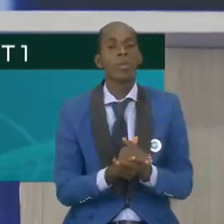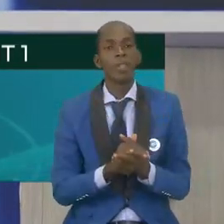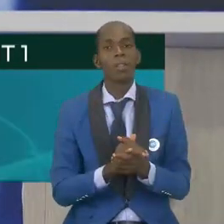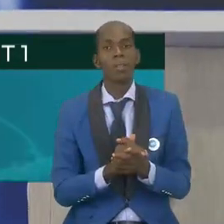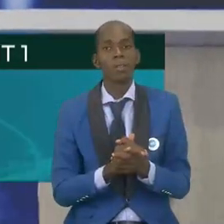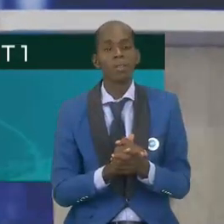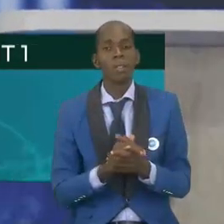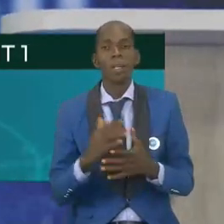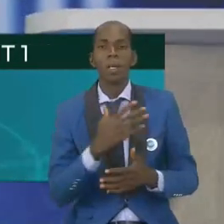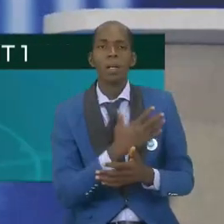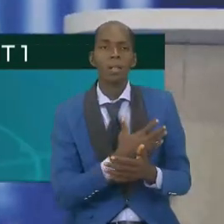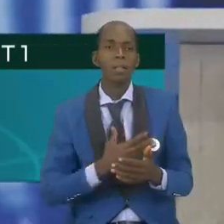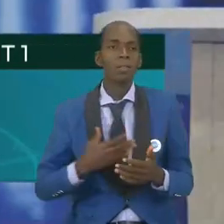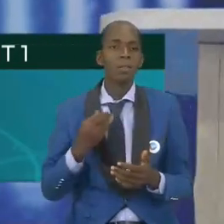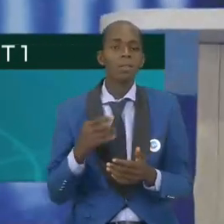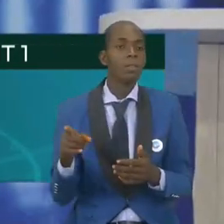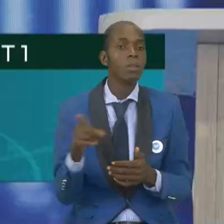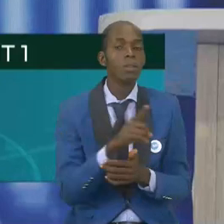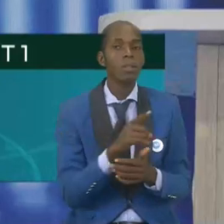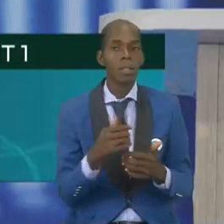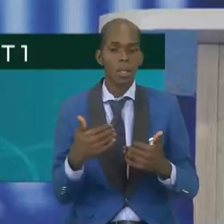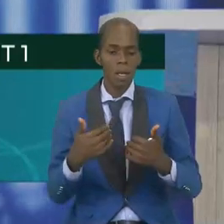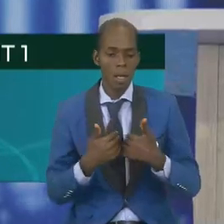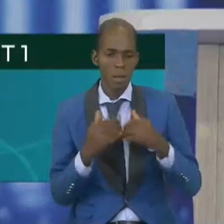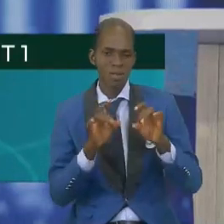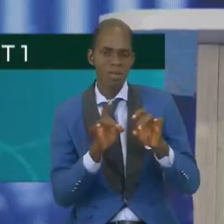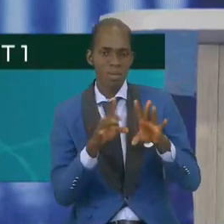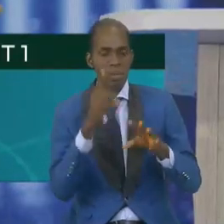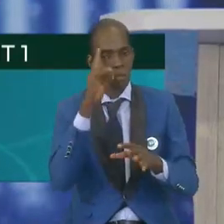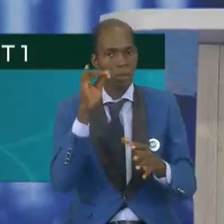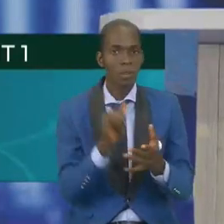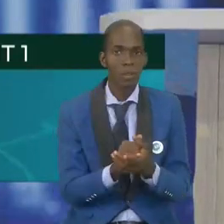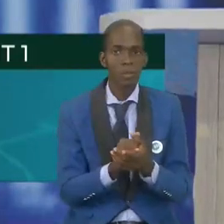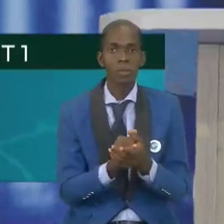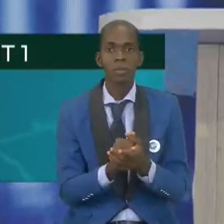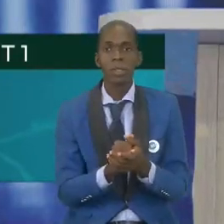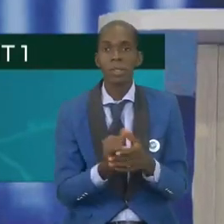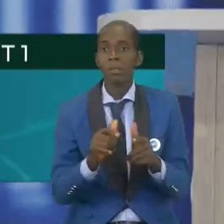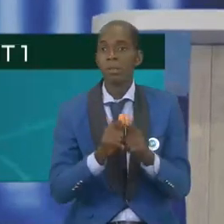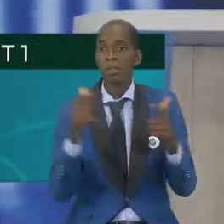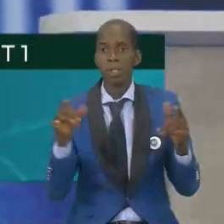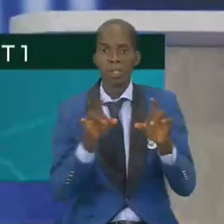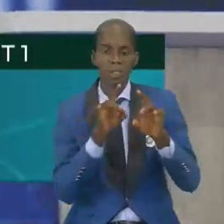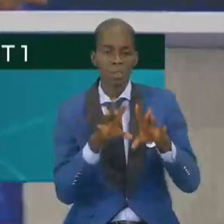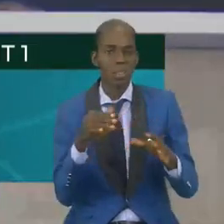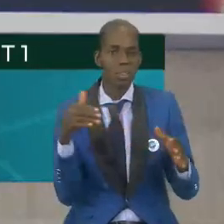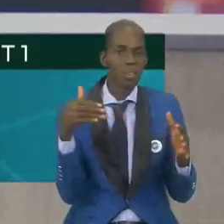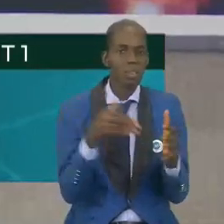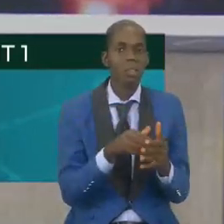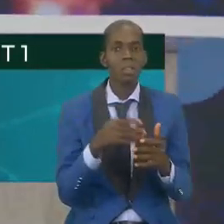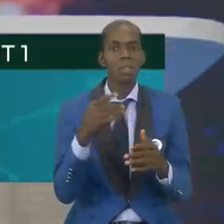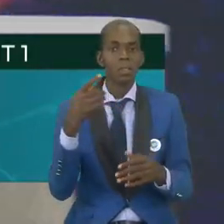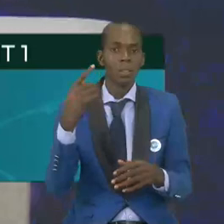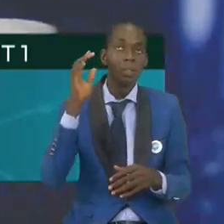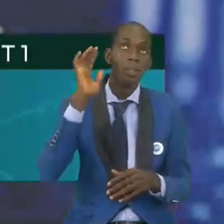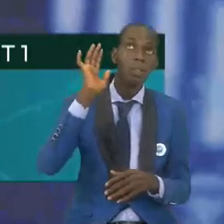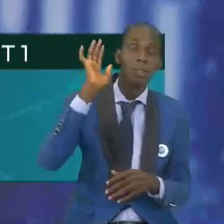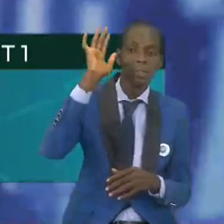homme, sa dévotion dans l'homme. Et ils avaient la haine contre